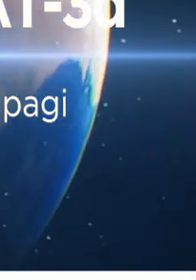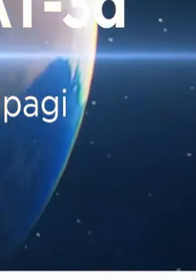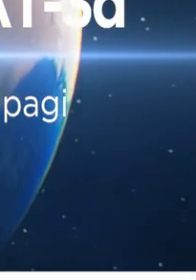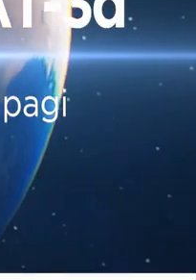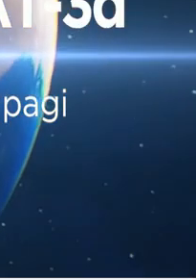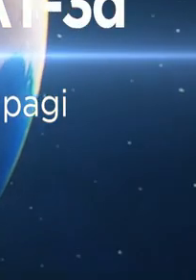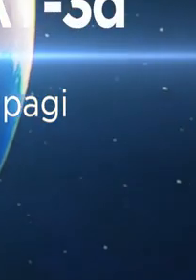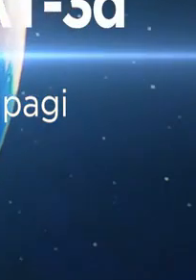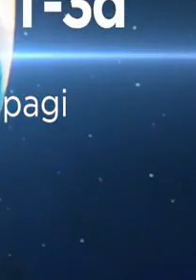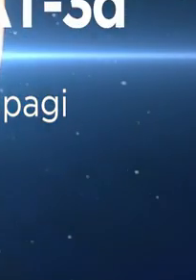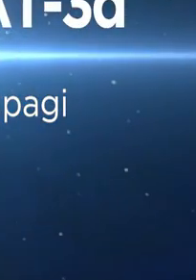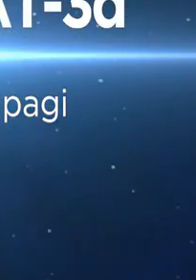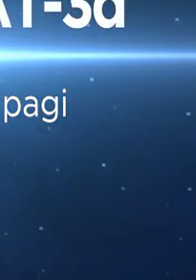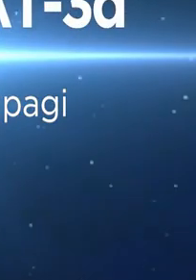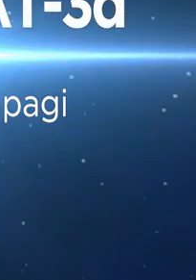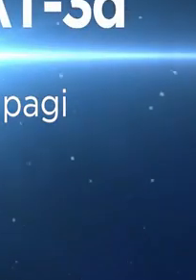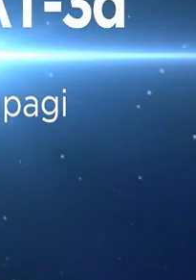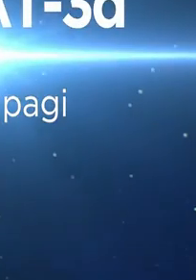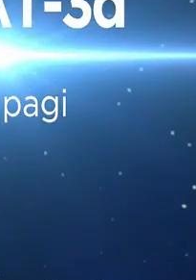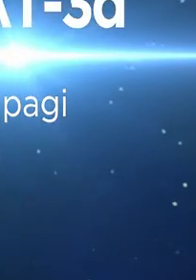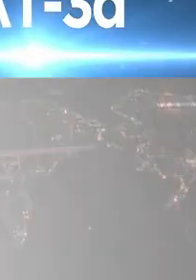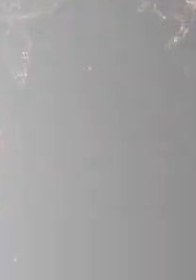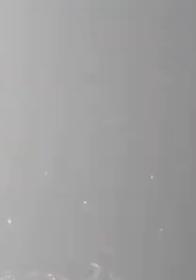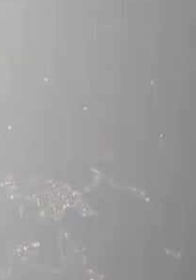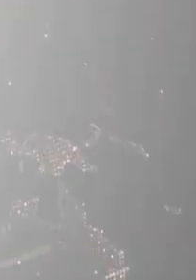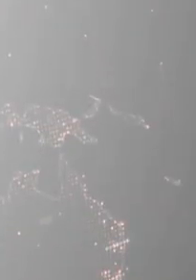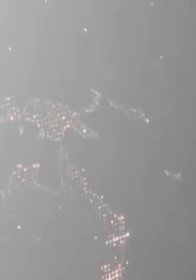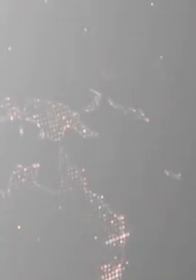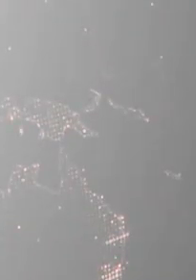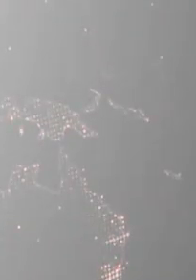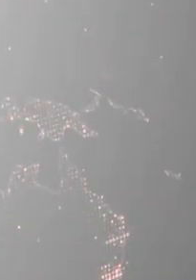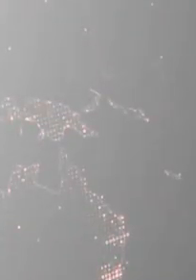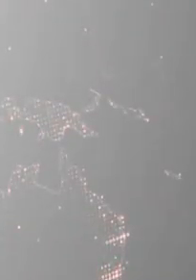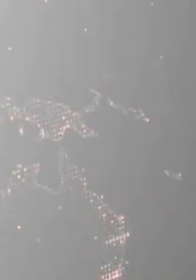Jun bermula 4 pagi. Saksikan secara langsung di Astro AWANI.